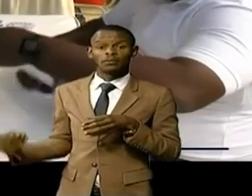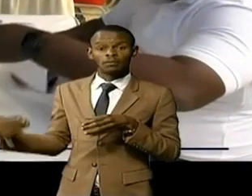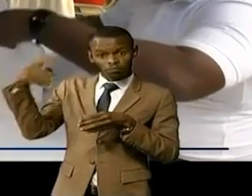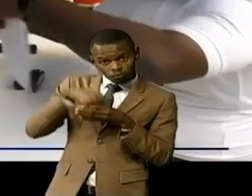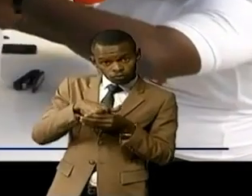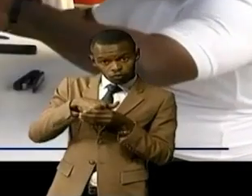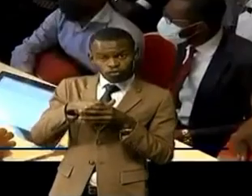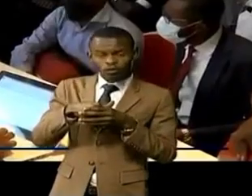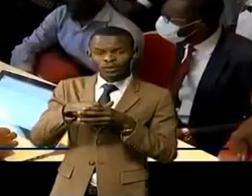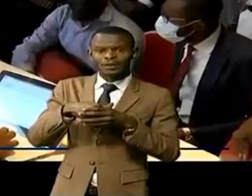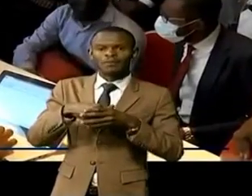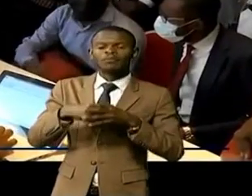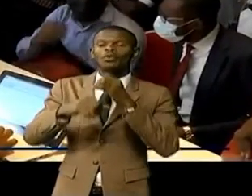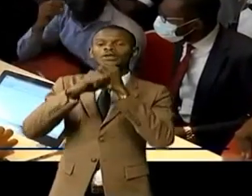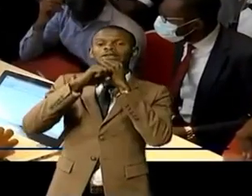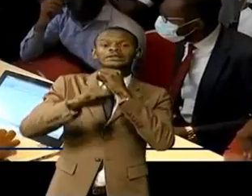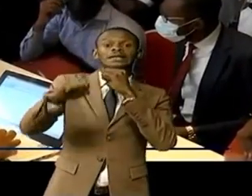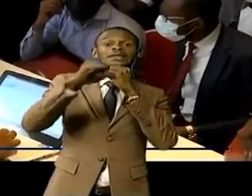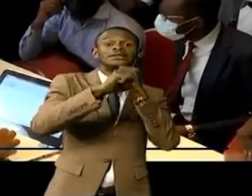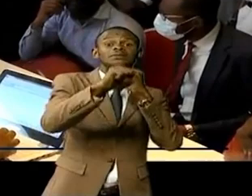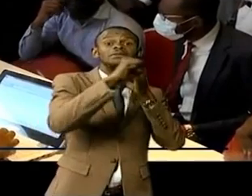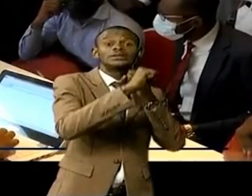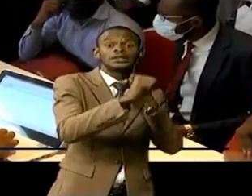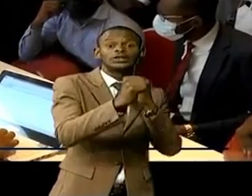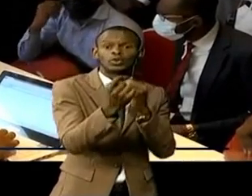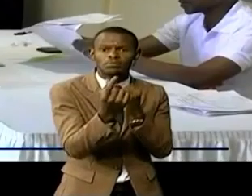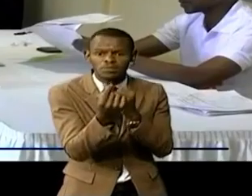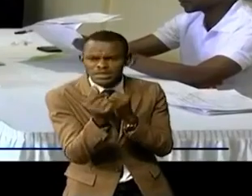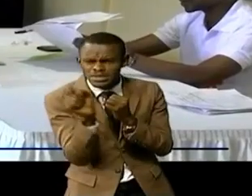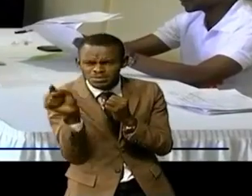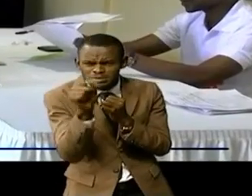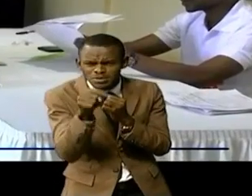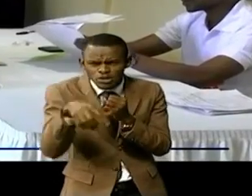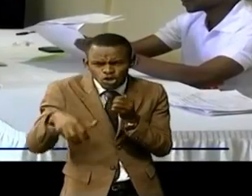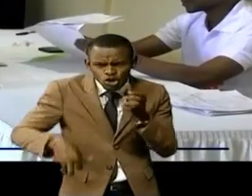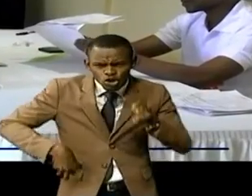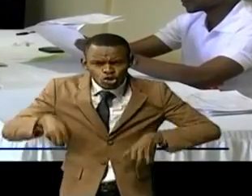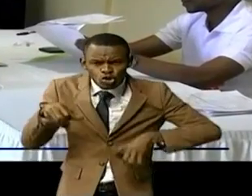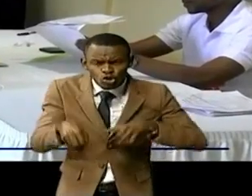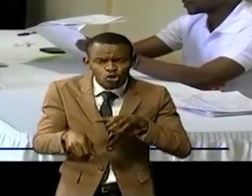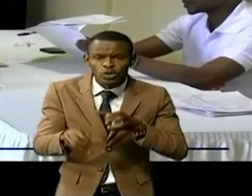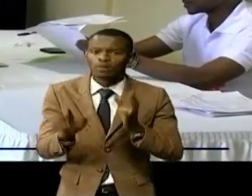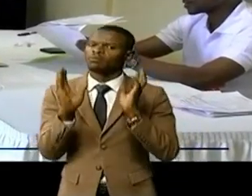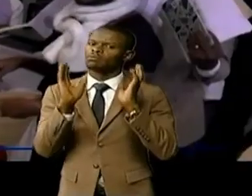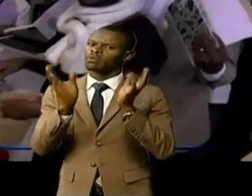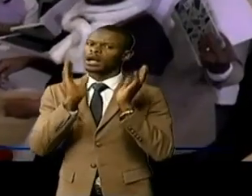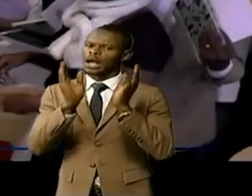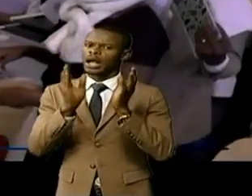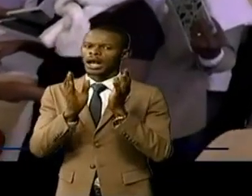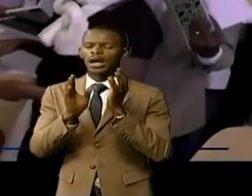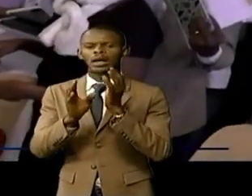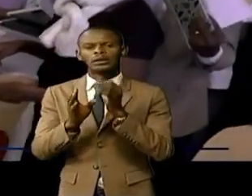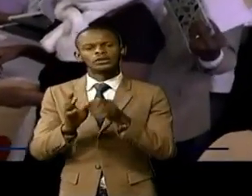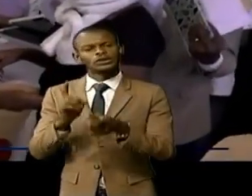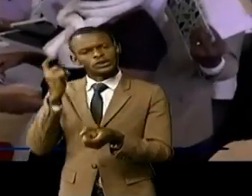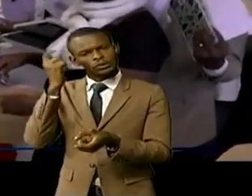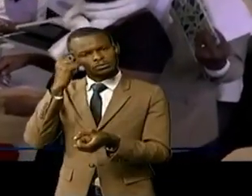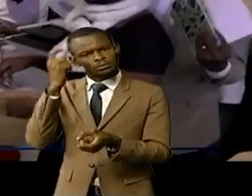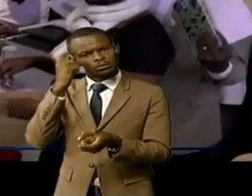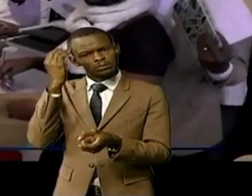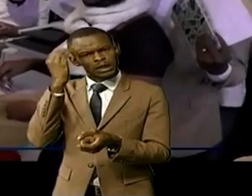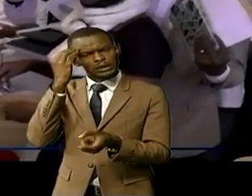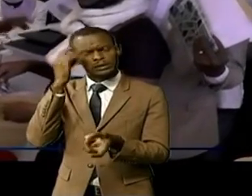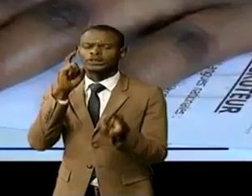au civisme fiscal et à la gestion des derniers publics. Une campagne nationale prévue dans les tout prochains jours, dans le but